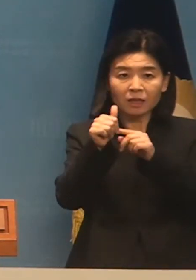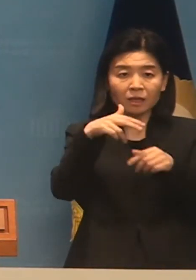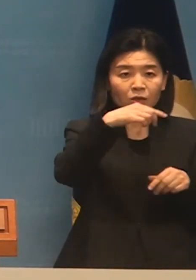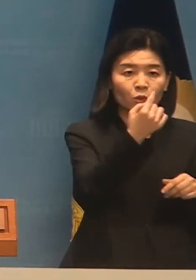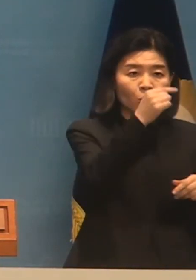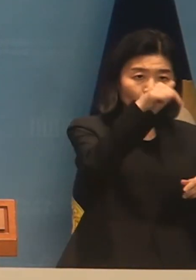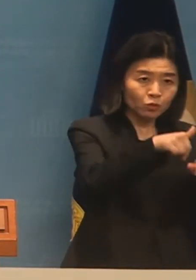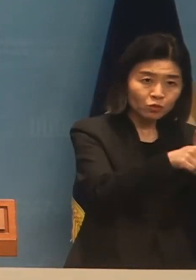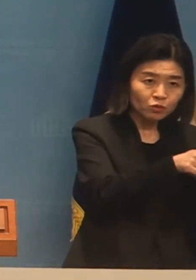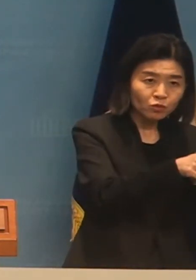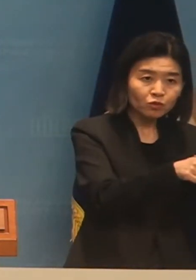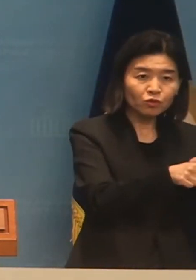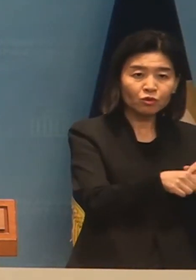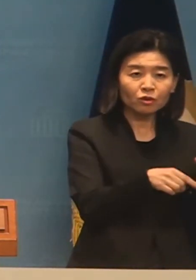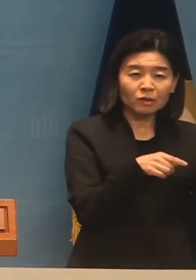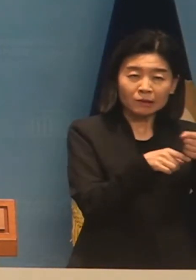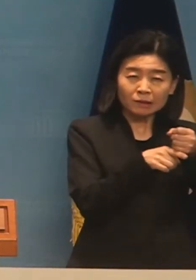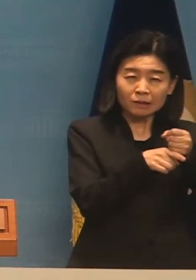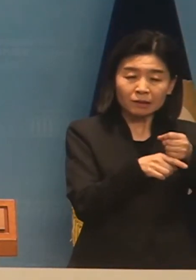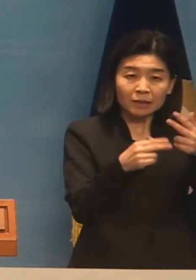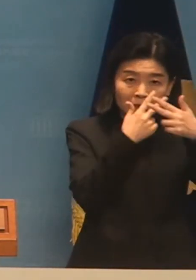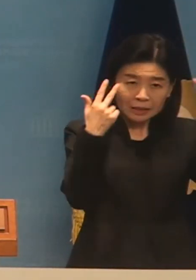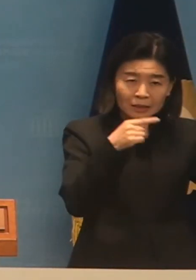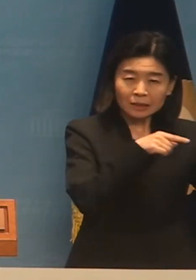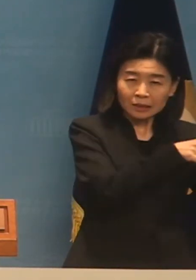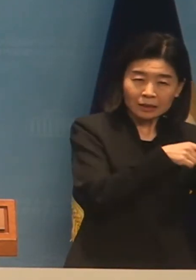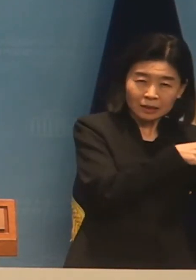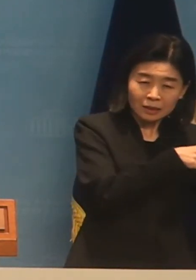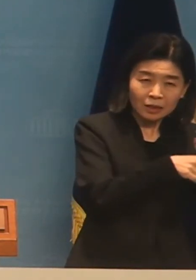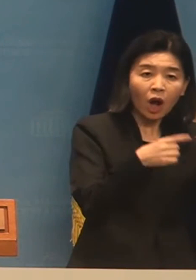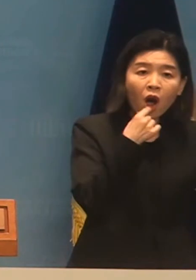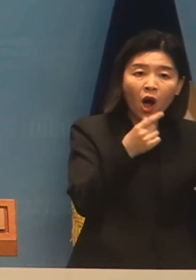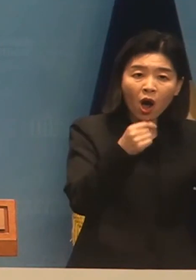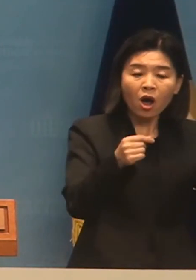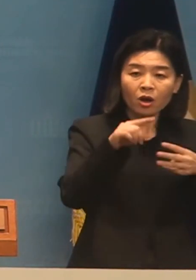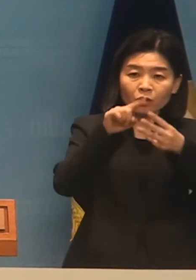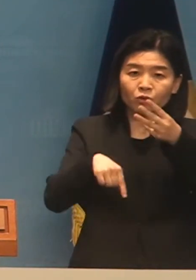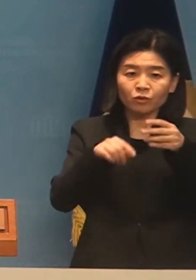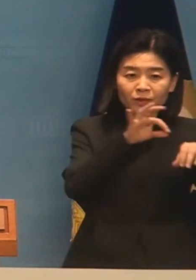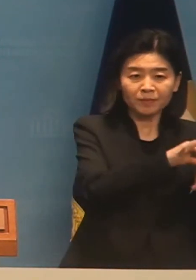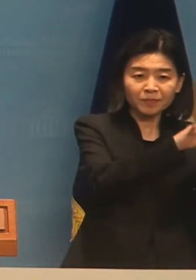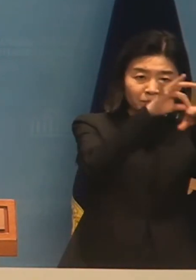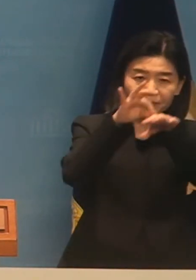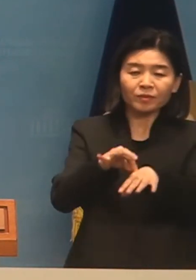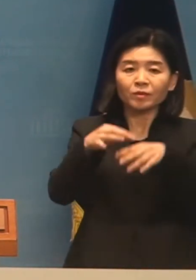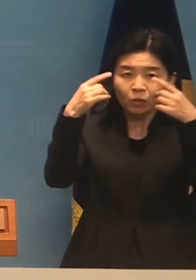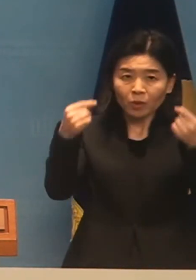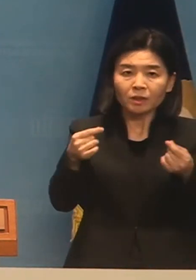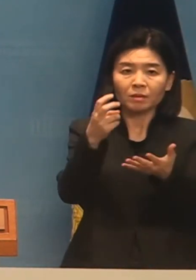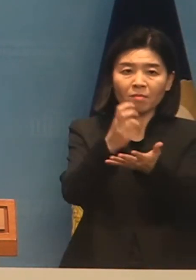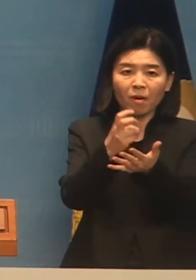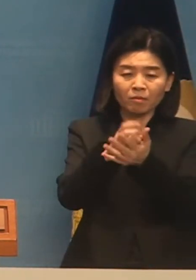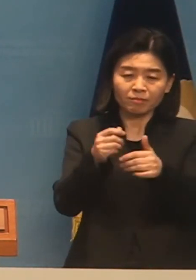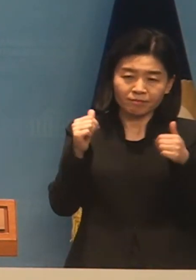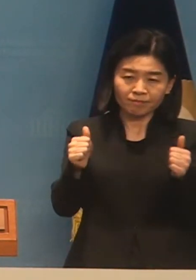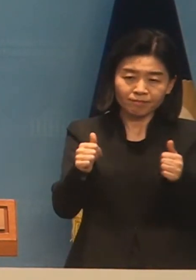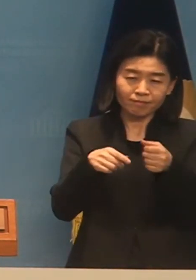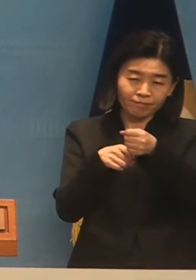이재명에게 한 것만큼 그 기준으로 똑같이 법에 적용을 받아야 함에도